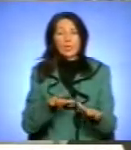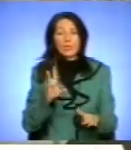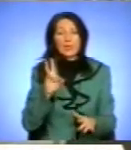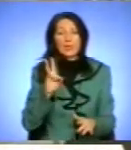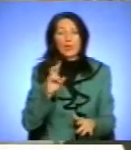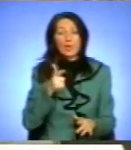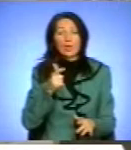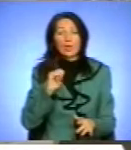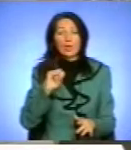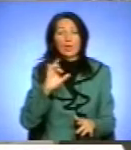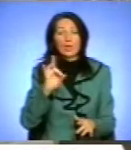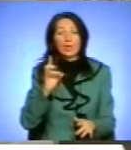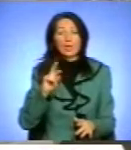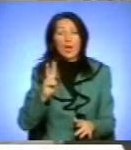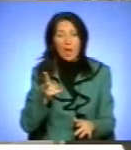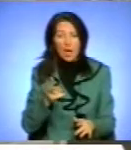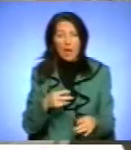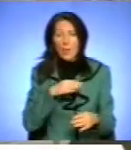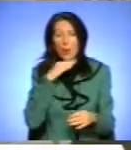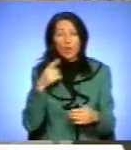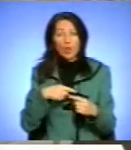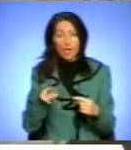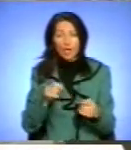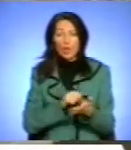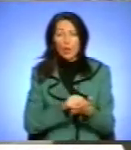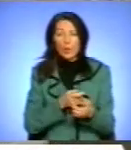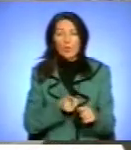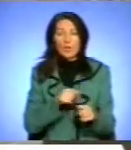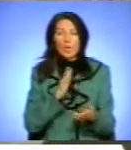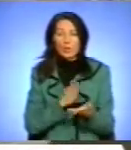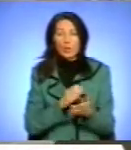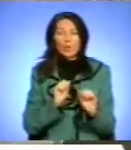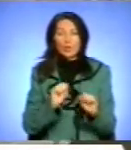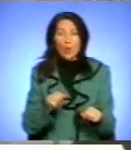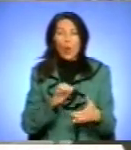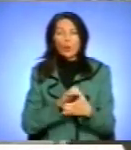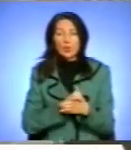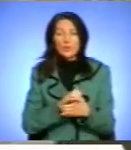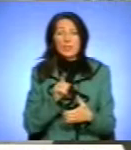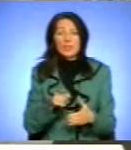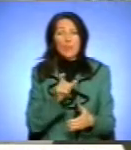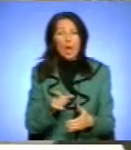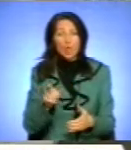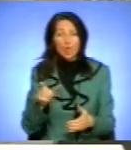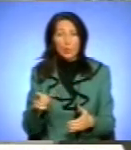І багато інших також документів, які дають змогу ознайомитися з тими людьми,